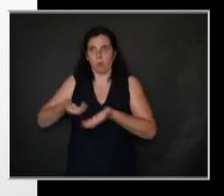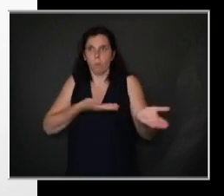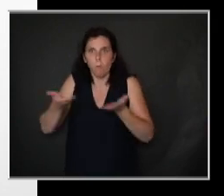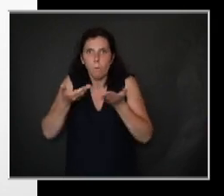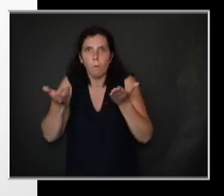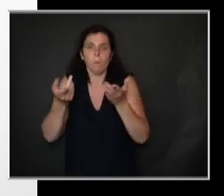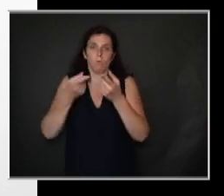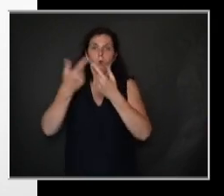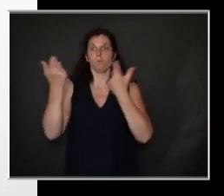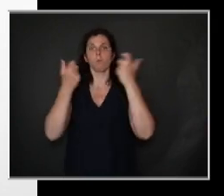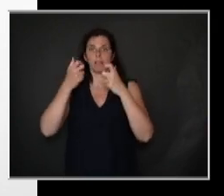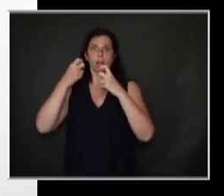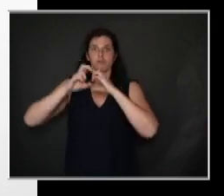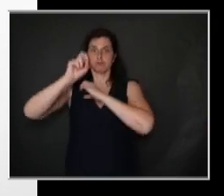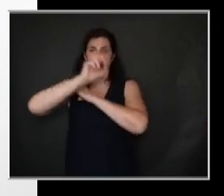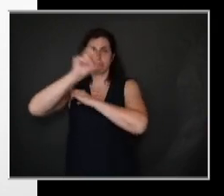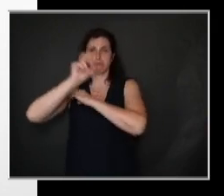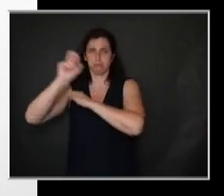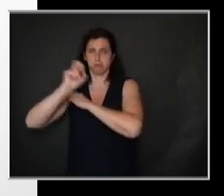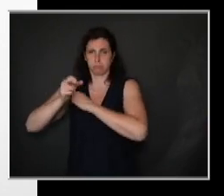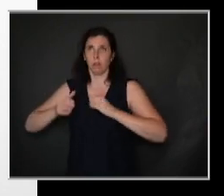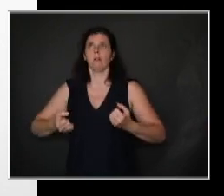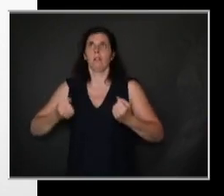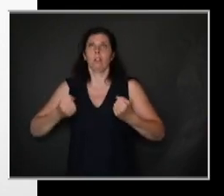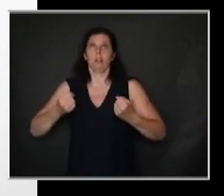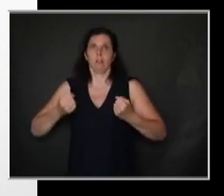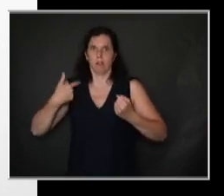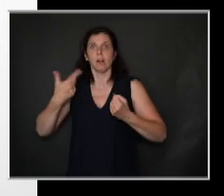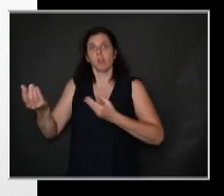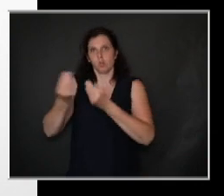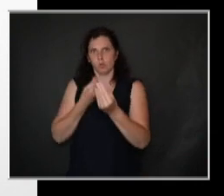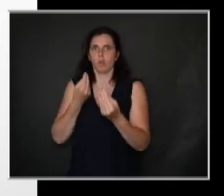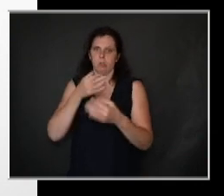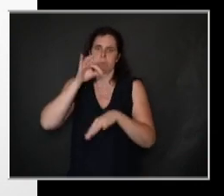de commerce. Tout ça, ça expose à la chronicité.